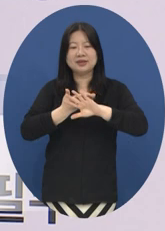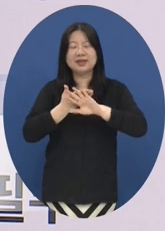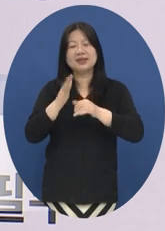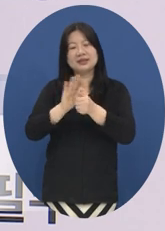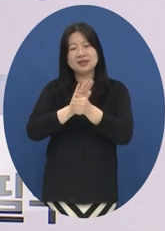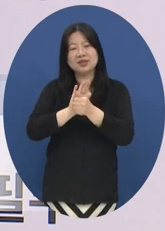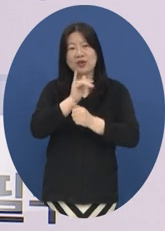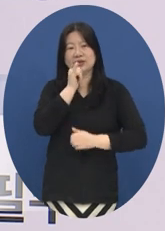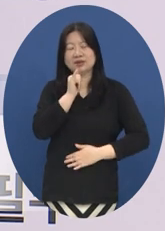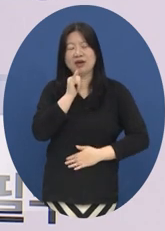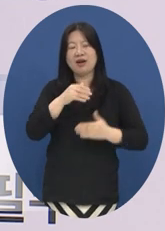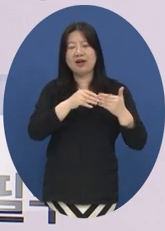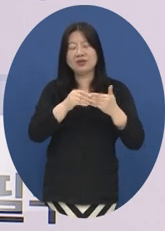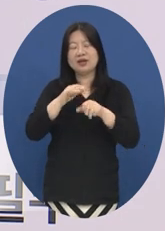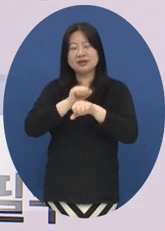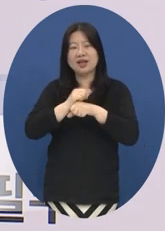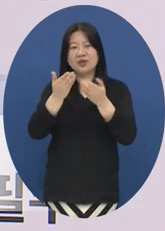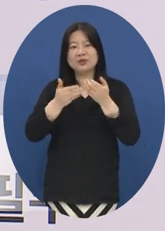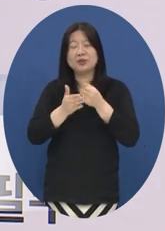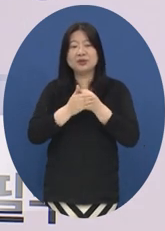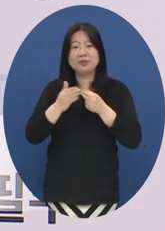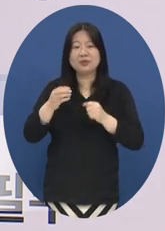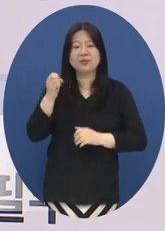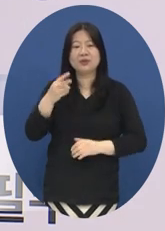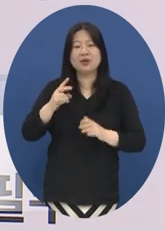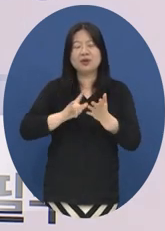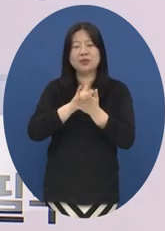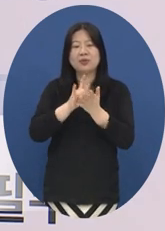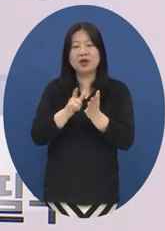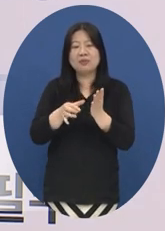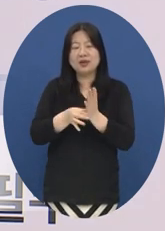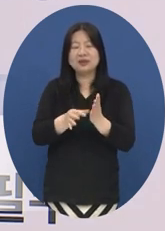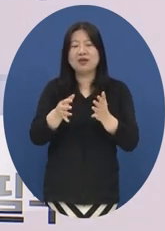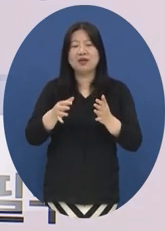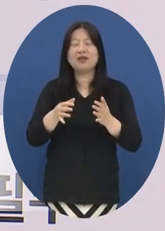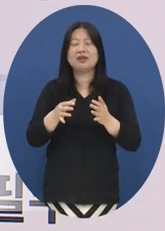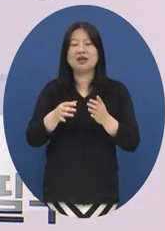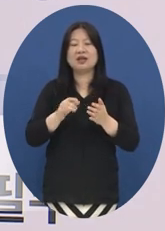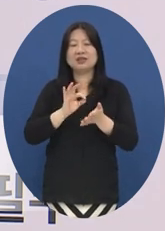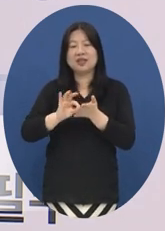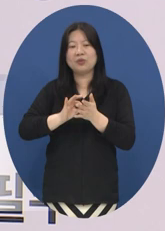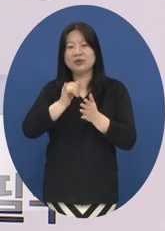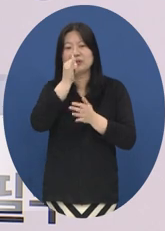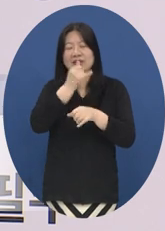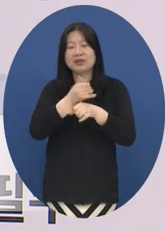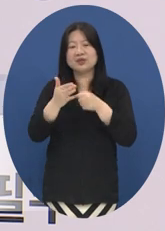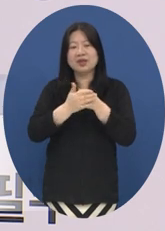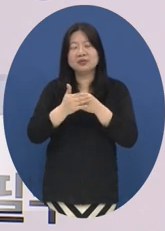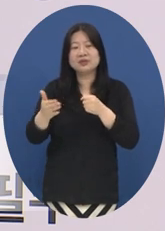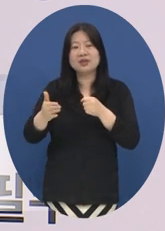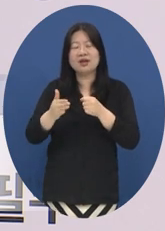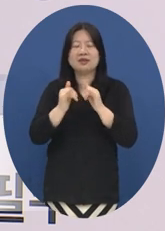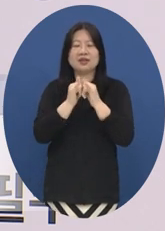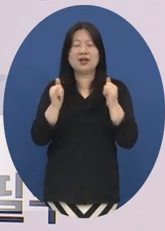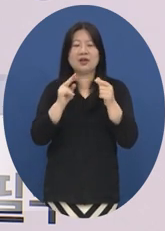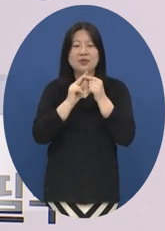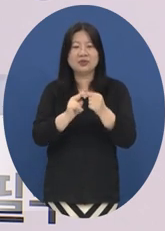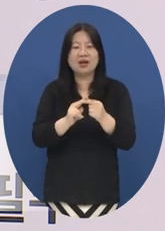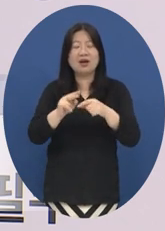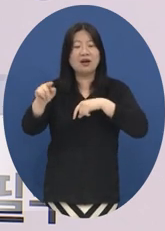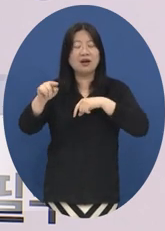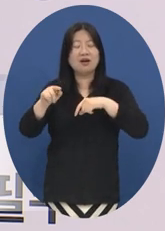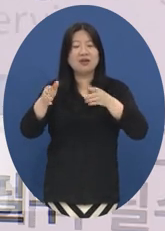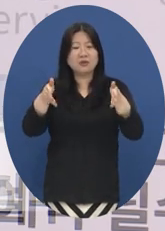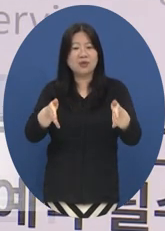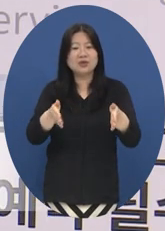친절한 m5 안나도 잘 해주시고 또 공항이 발 때는 지도 이용할 수 있게 해주셔서 좀 사용자가 거래도